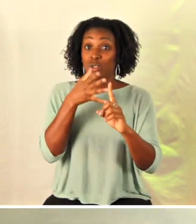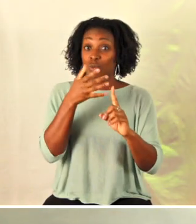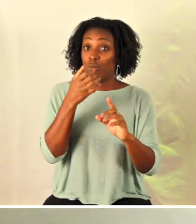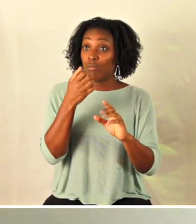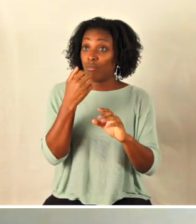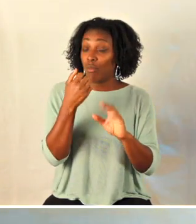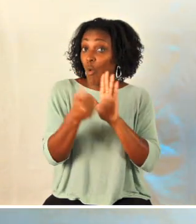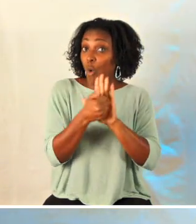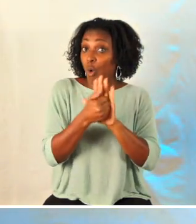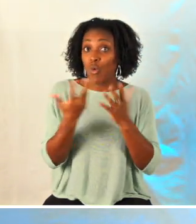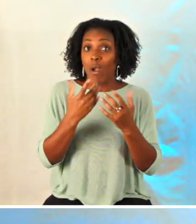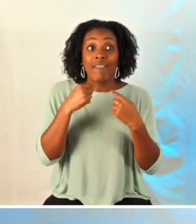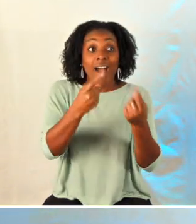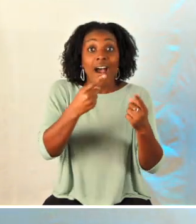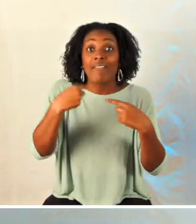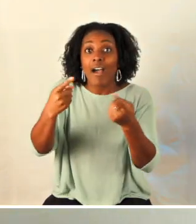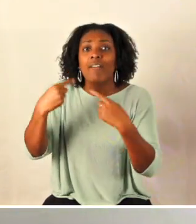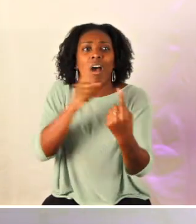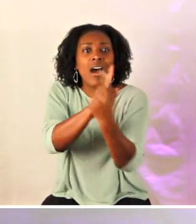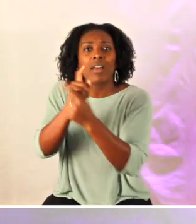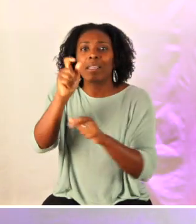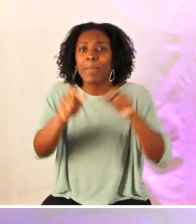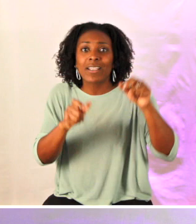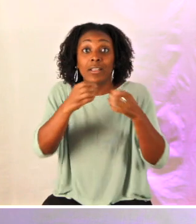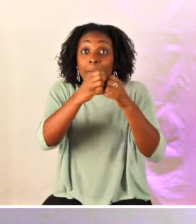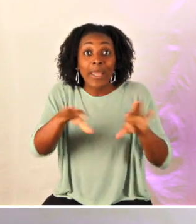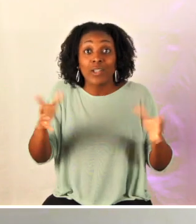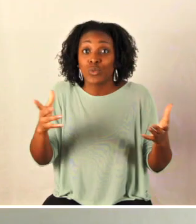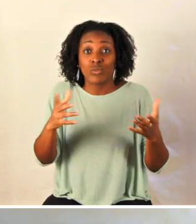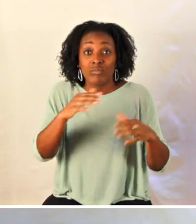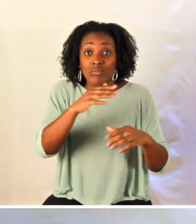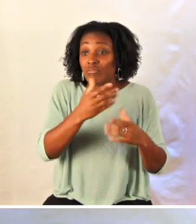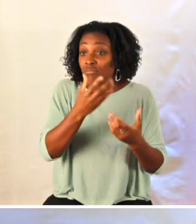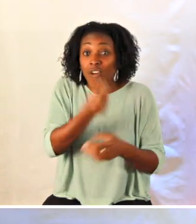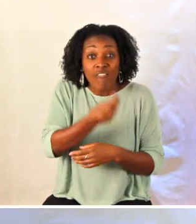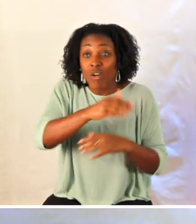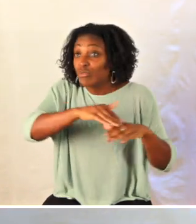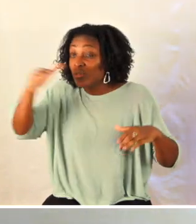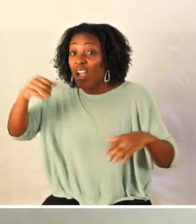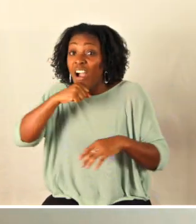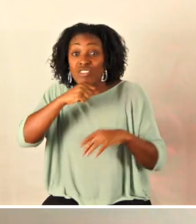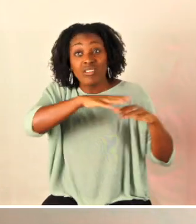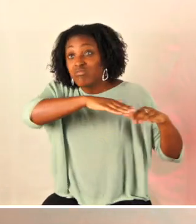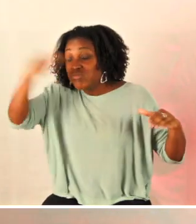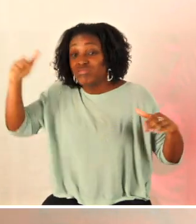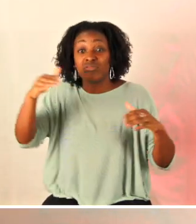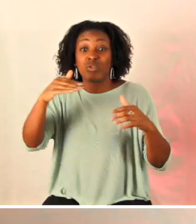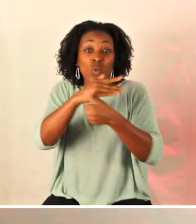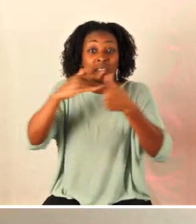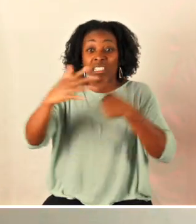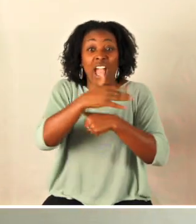vers les perdus. Autour de nous, nous avons des hommes, des femmes, des enfants, toutes générations confondues, de toute classe sociale